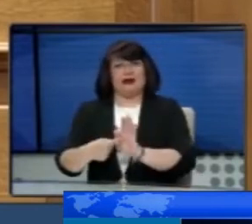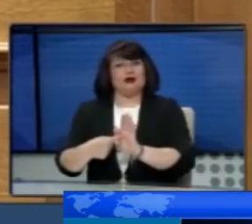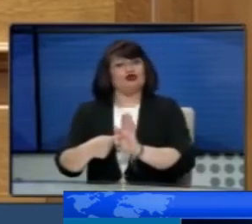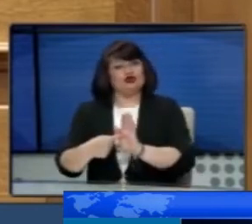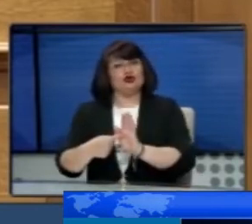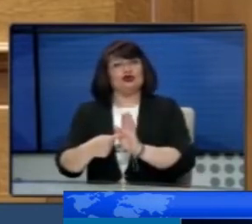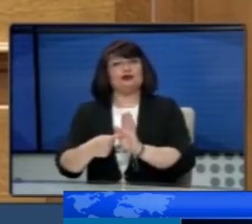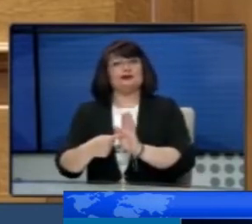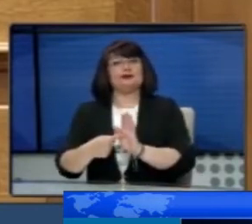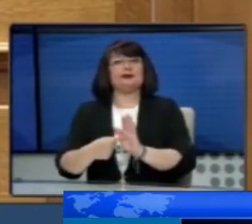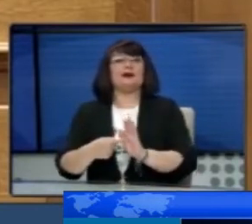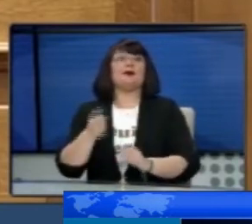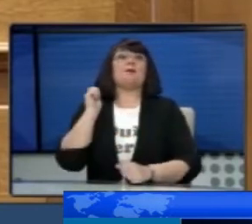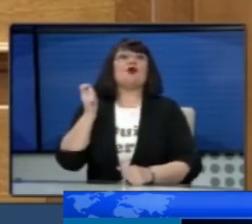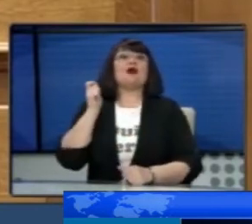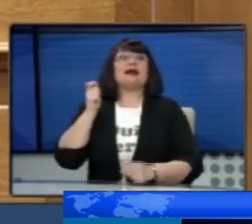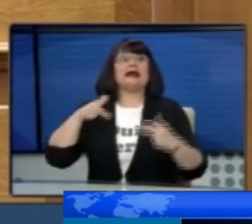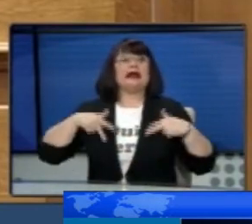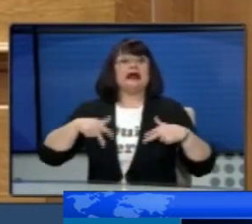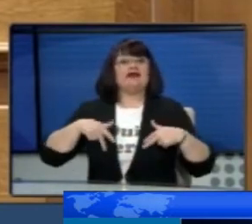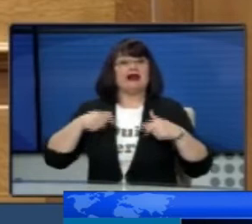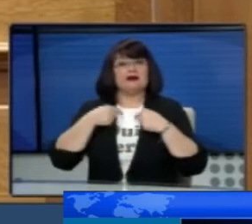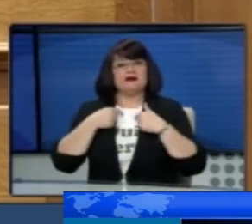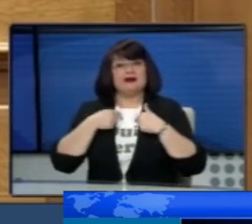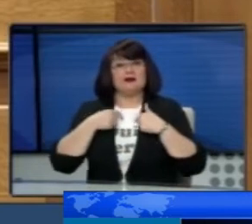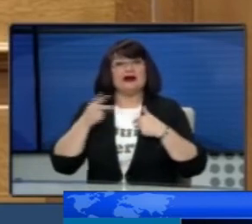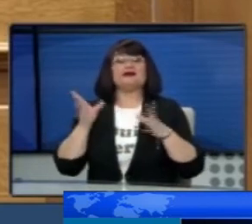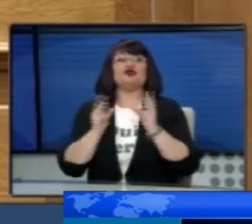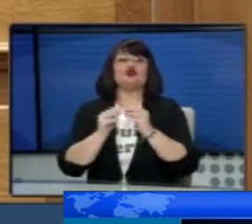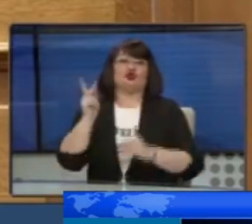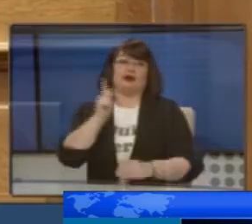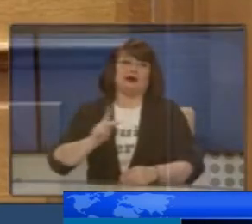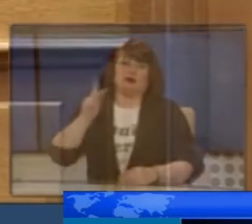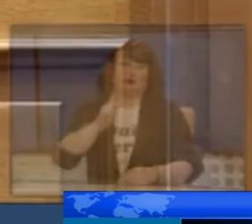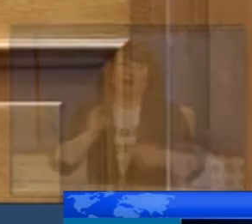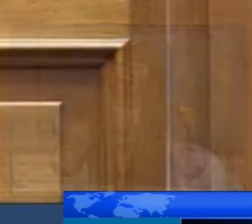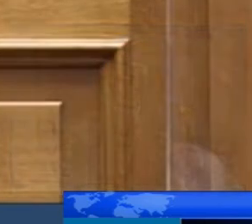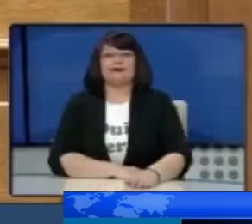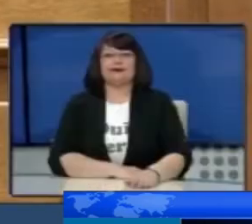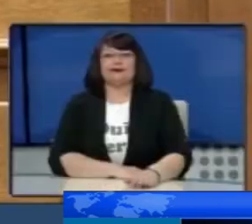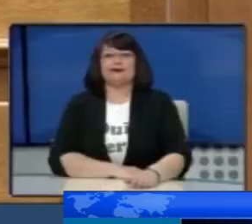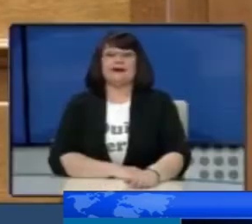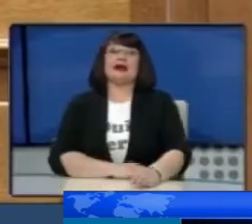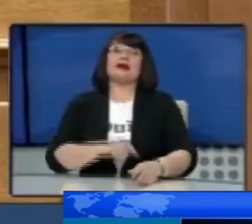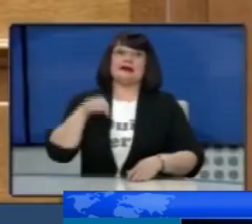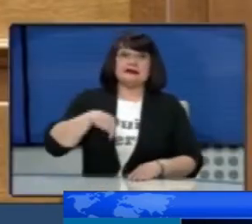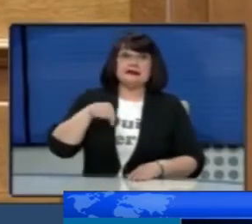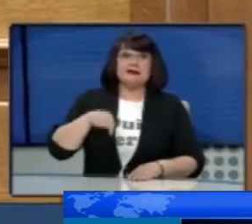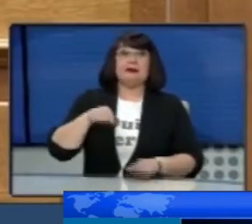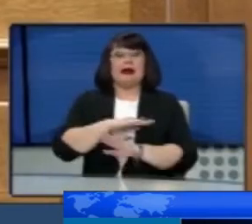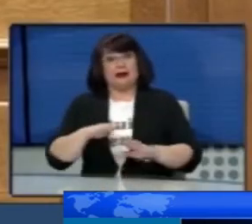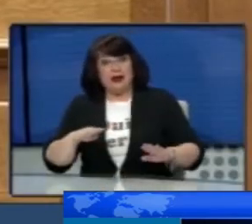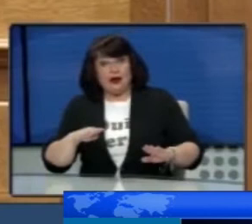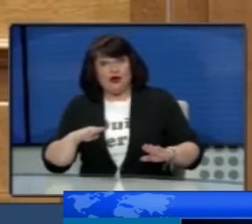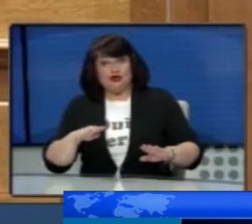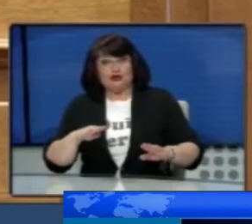από την πολιτική της κυβέρνησής μας για την κοινωνία. Και με βάση το